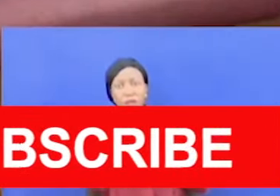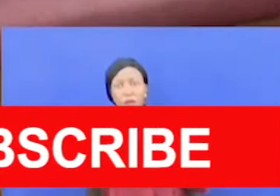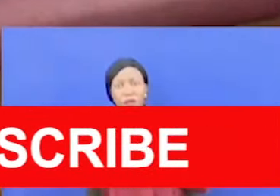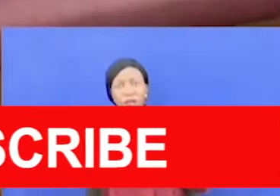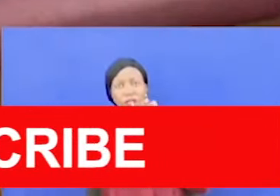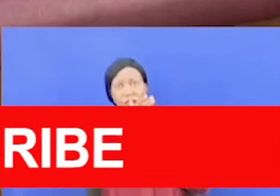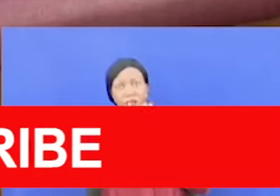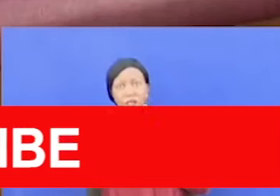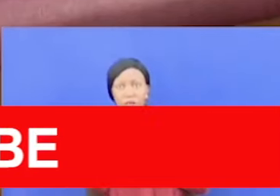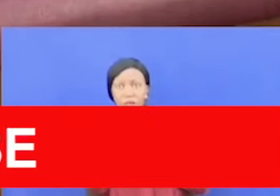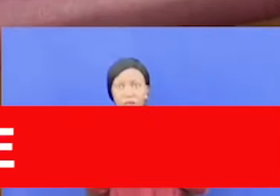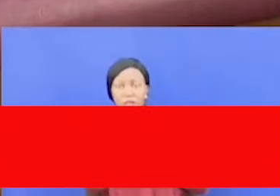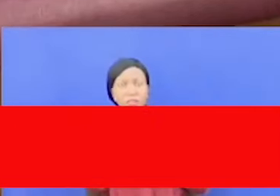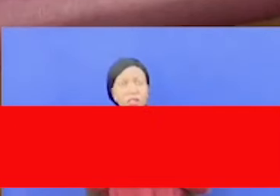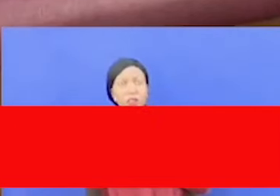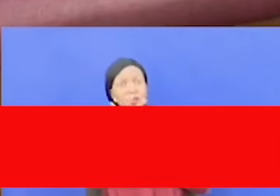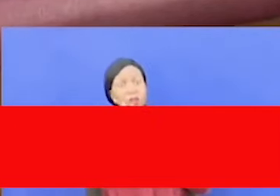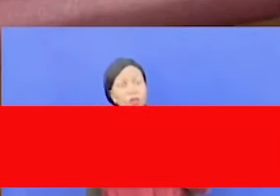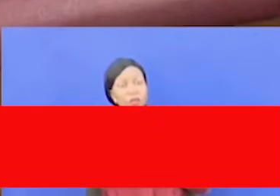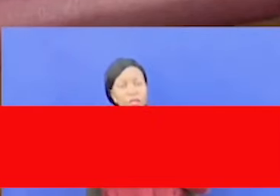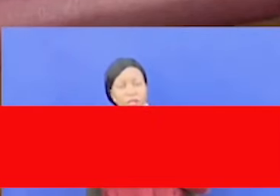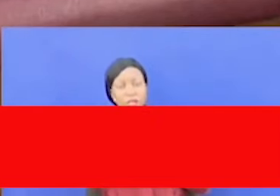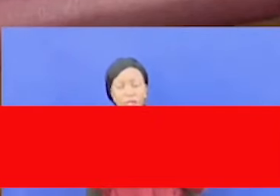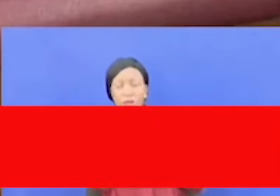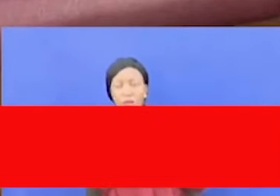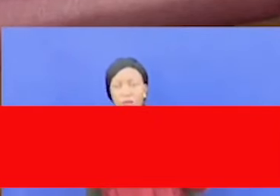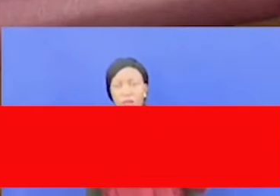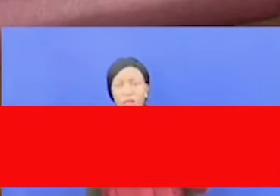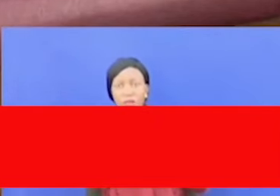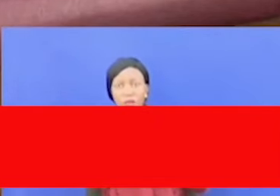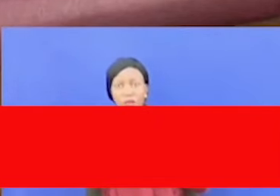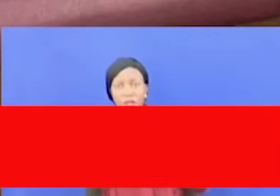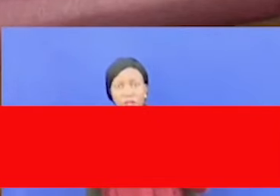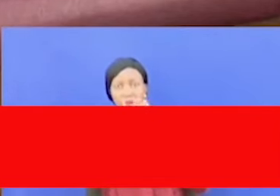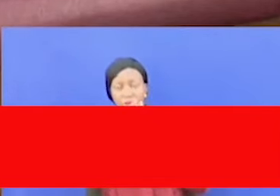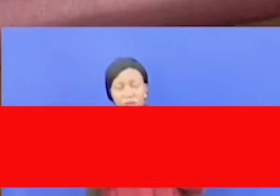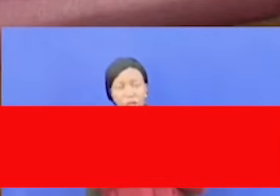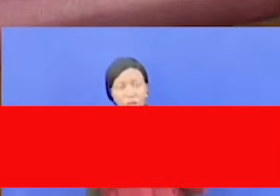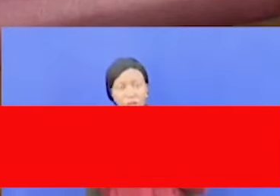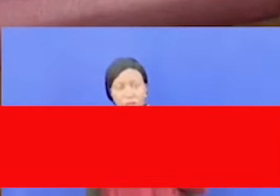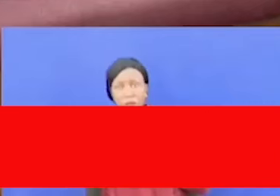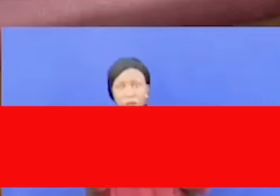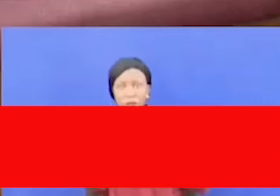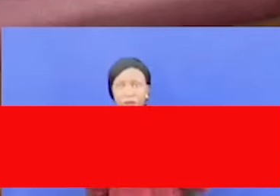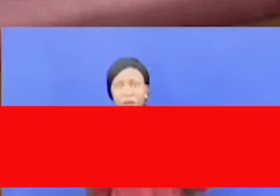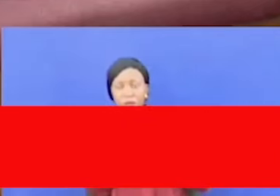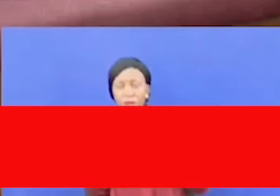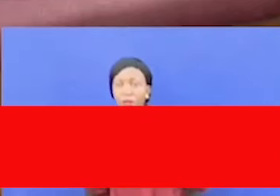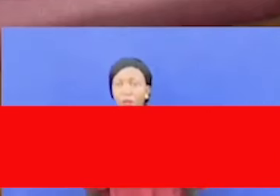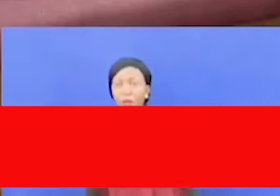kazi. Wameongea siku tano na wanalifanyia kazi. Basi naomba muendelee kulifanyia kazi jambo hilo. Mwongozo speaker,